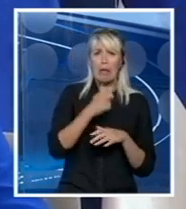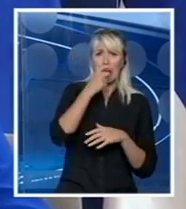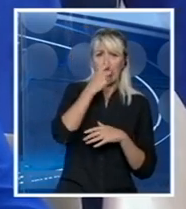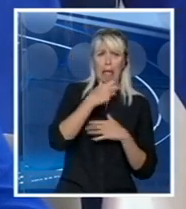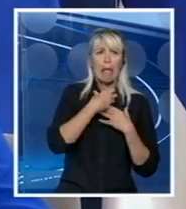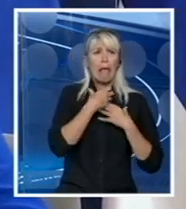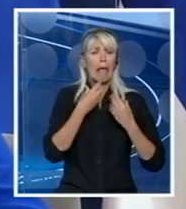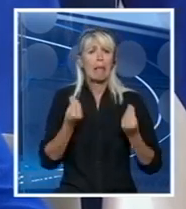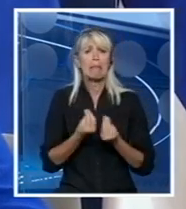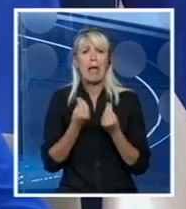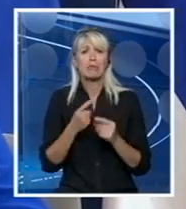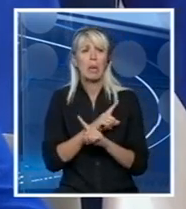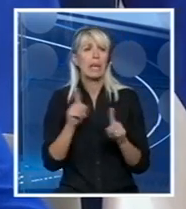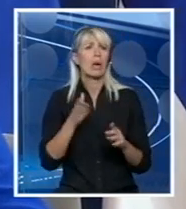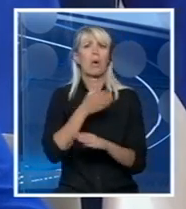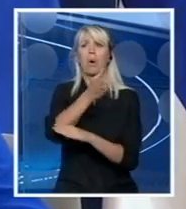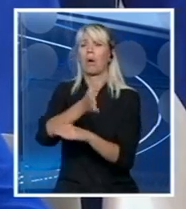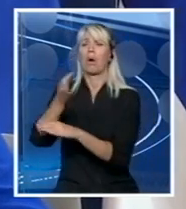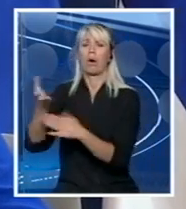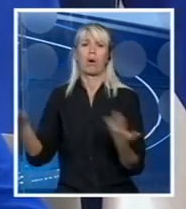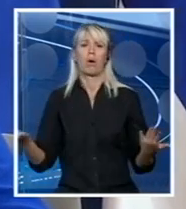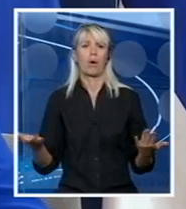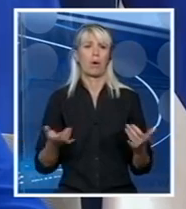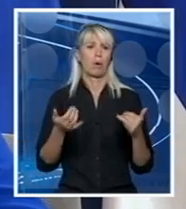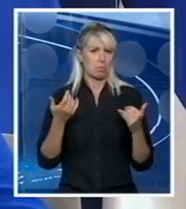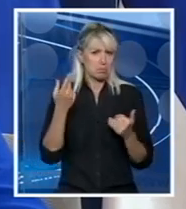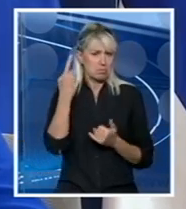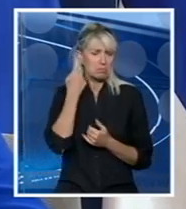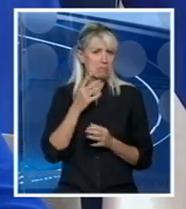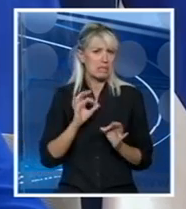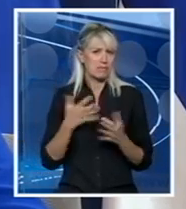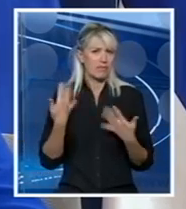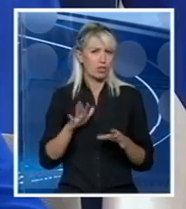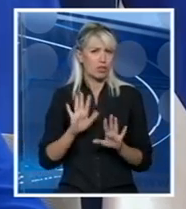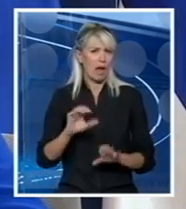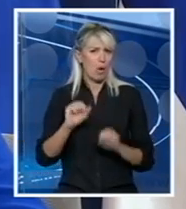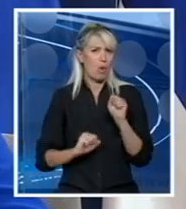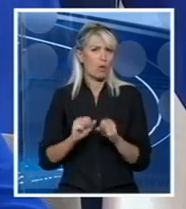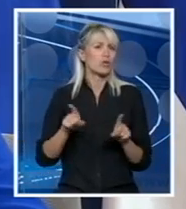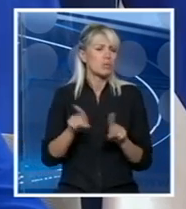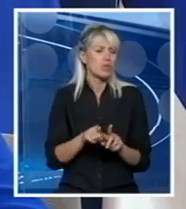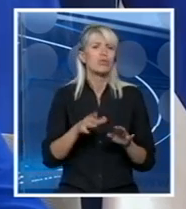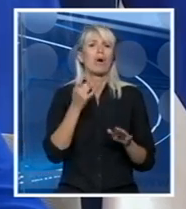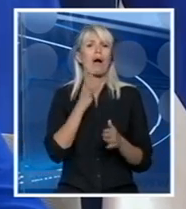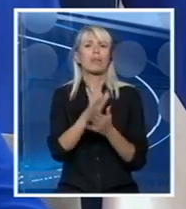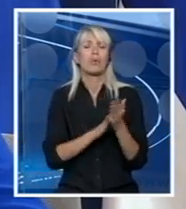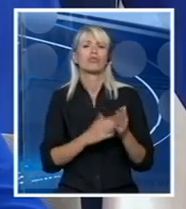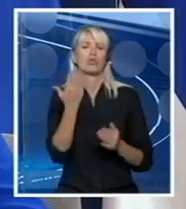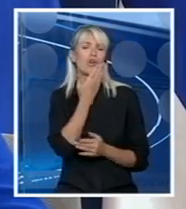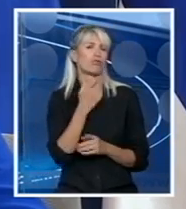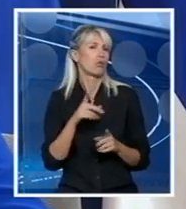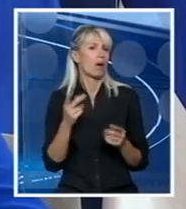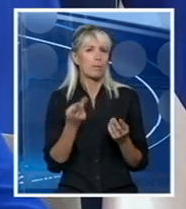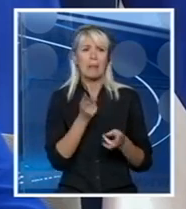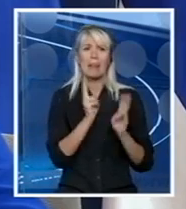bilo kakve infekcije, a u ovom slučaju akcenatne respiratorne, znači neće ići u školu, uključujući i